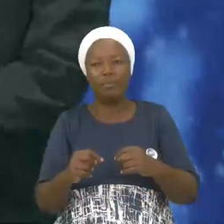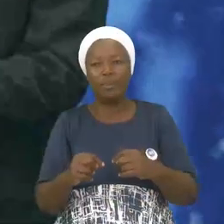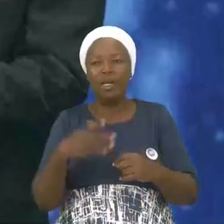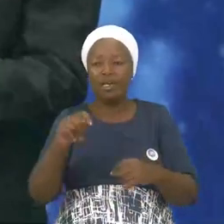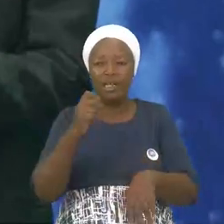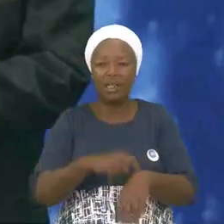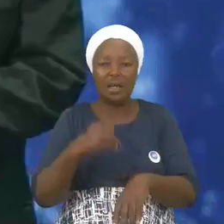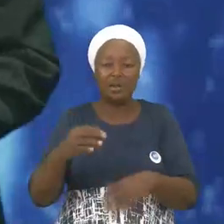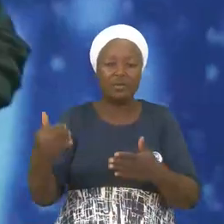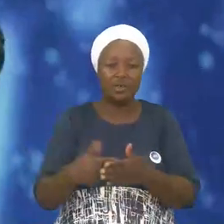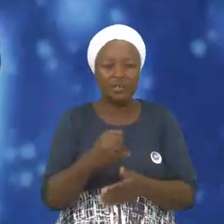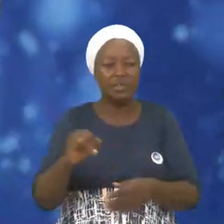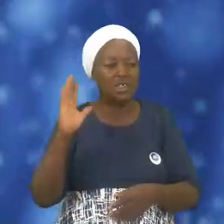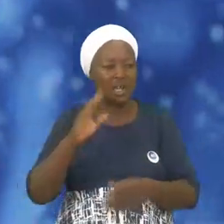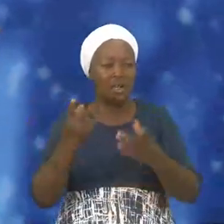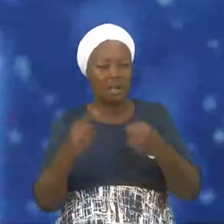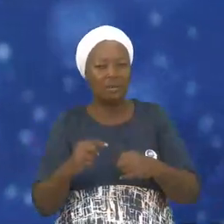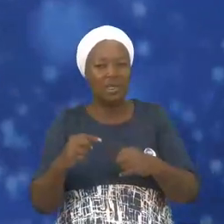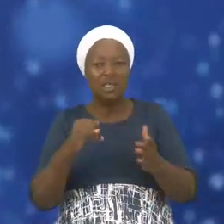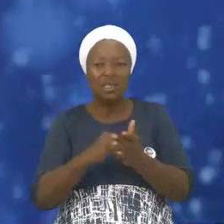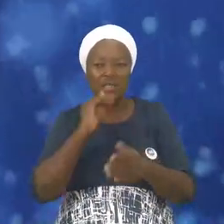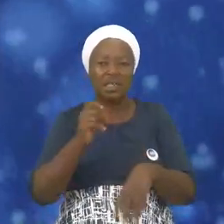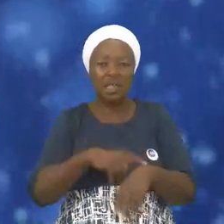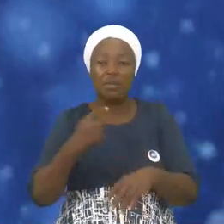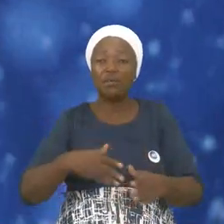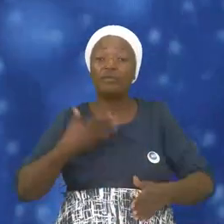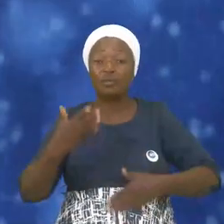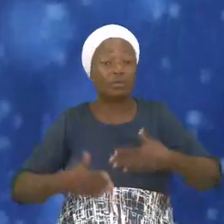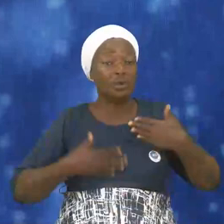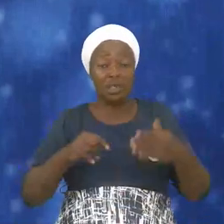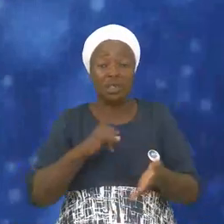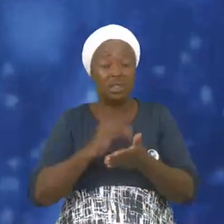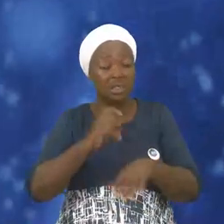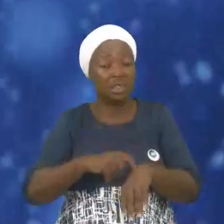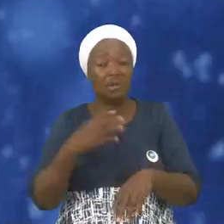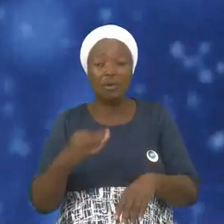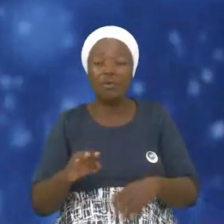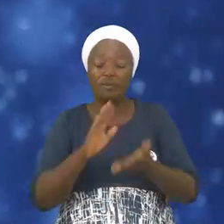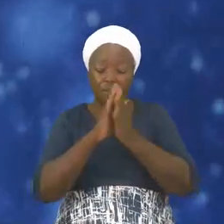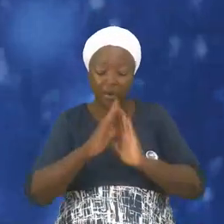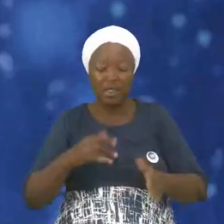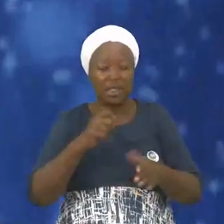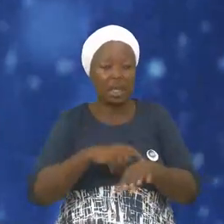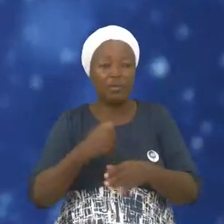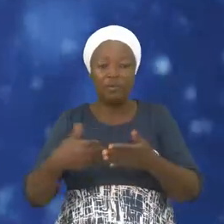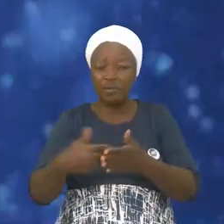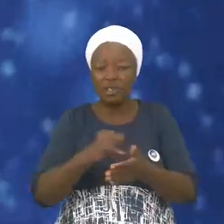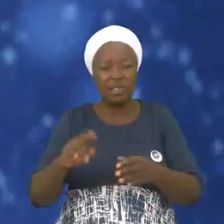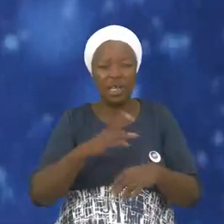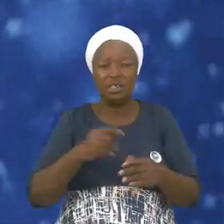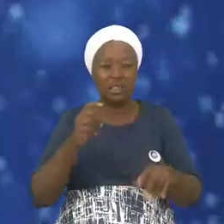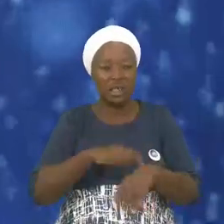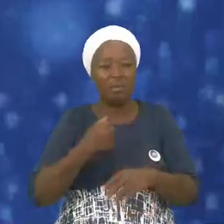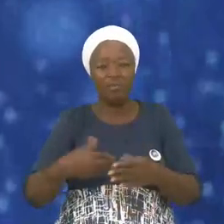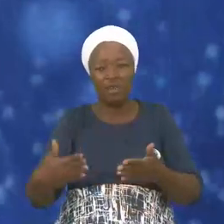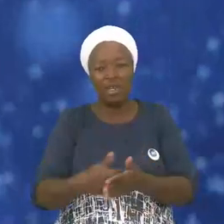effacés, afin que des temps de rafraîchissement viennent. Des temps de rafraîchissement viennent. Des moments de joie, des moments de